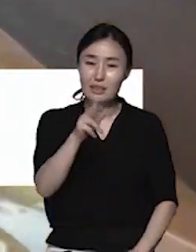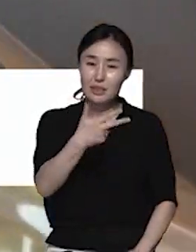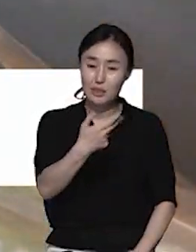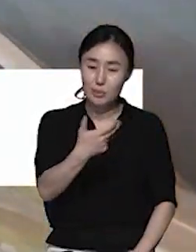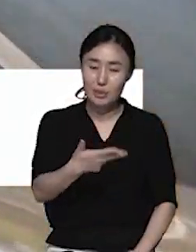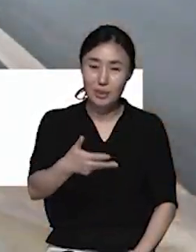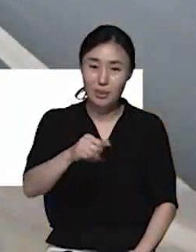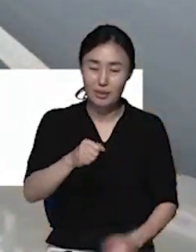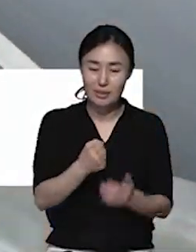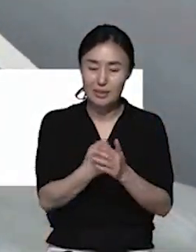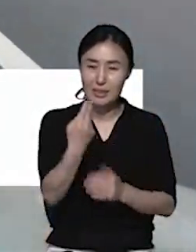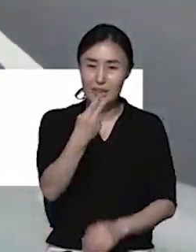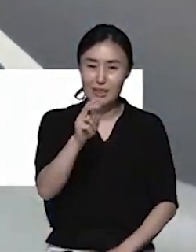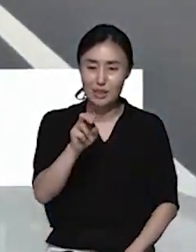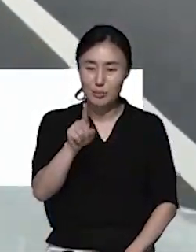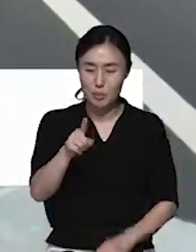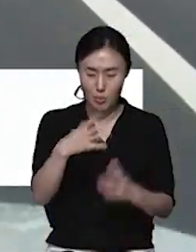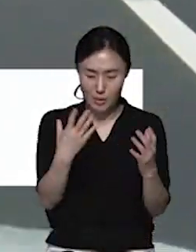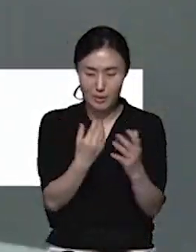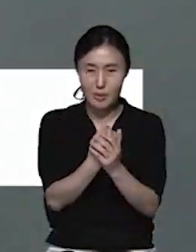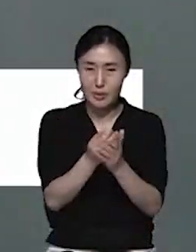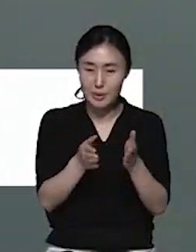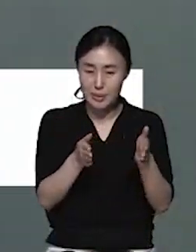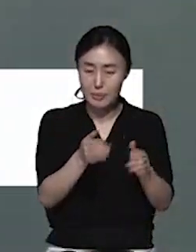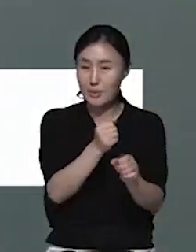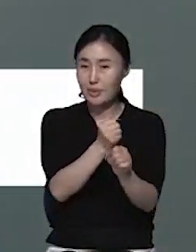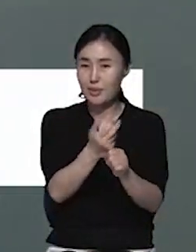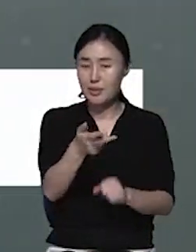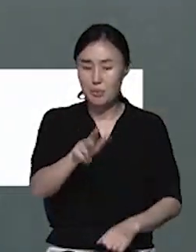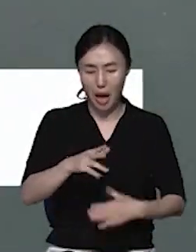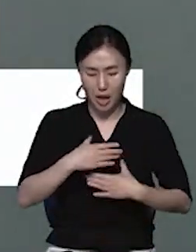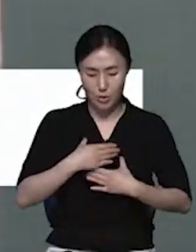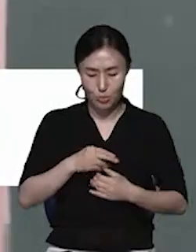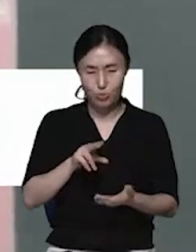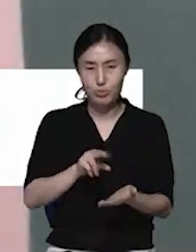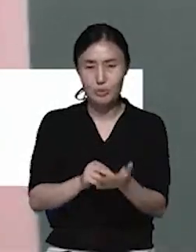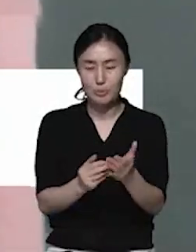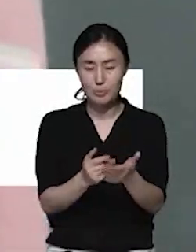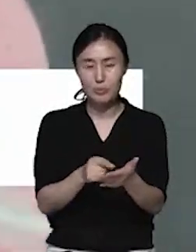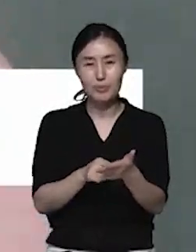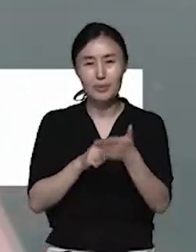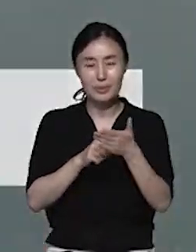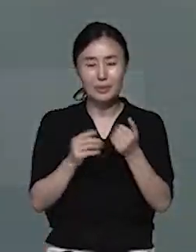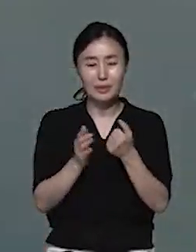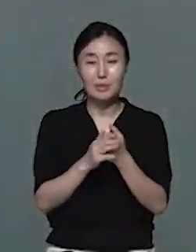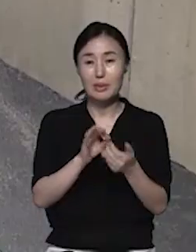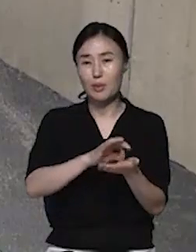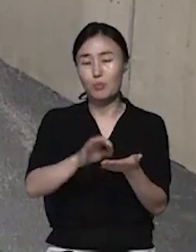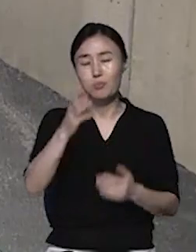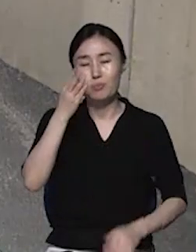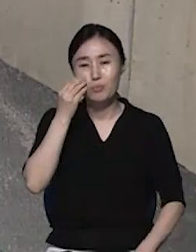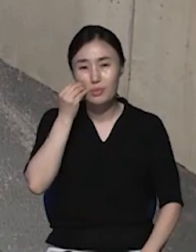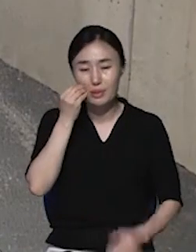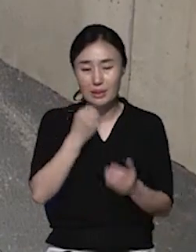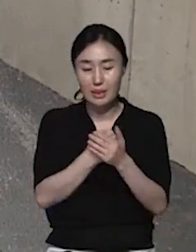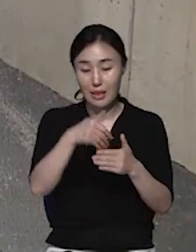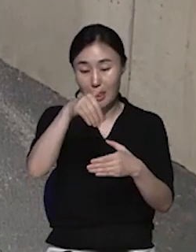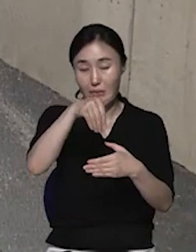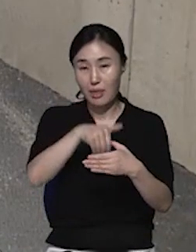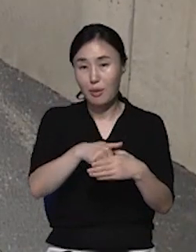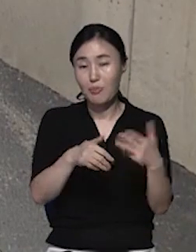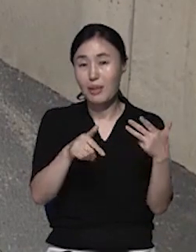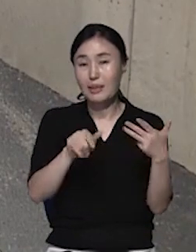원을 들여 지난 2021년 완공됐지만 안전성 문제가 제기되며 개통이 지연되다 민선 8기 들어